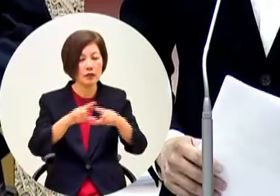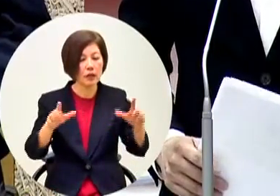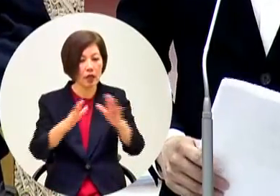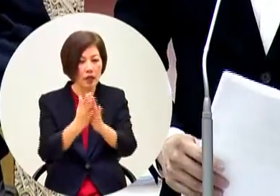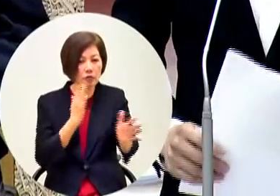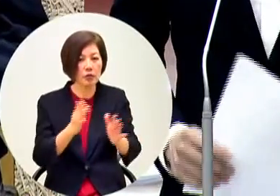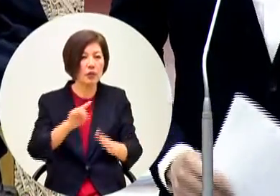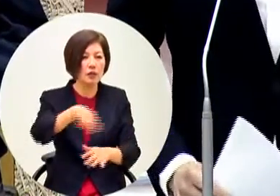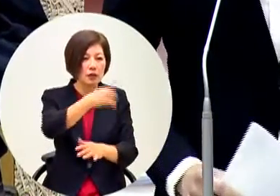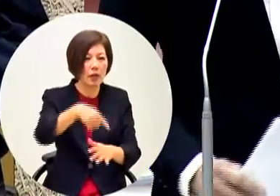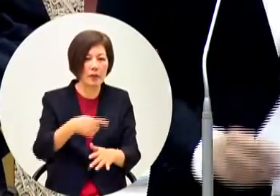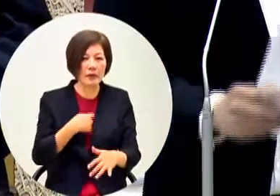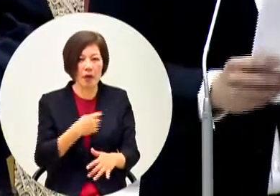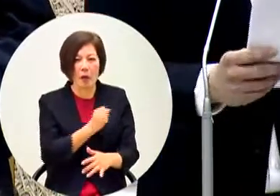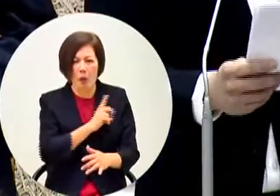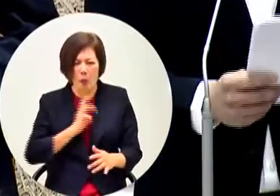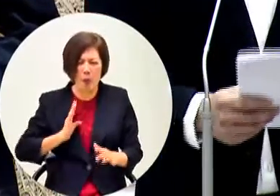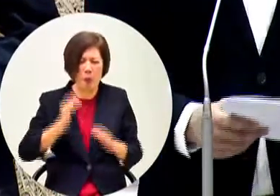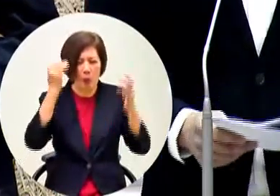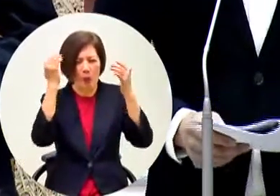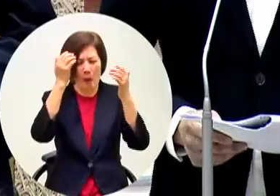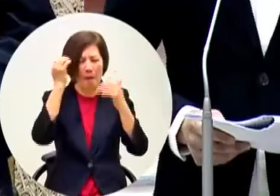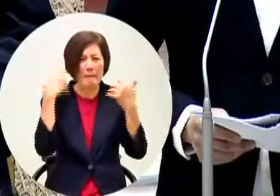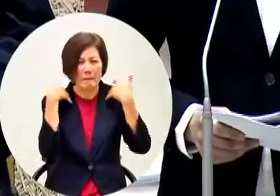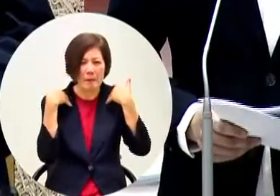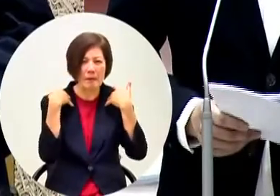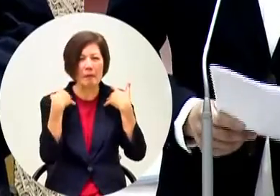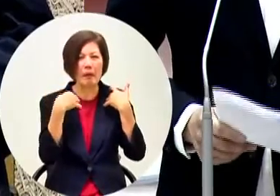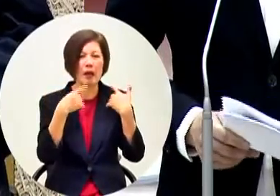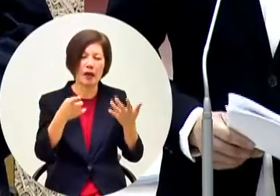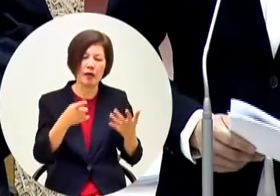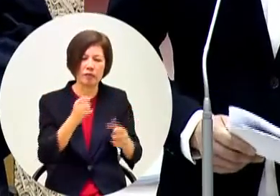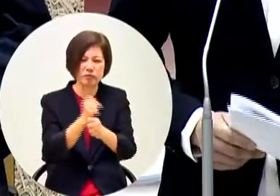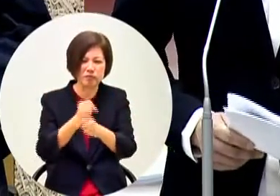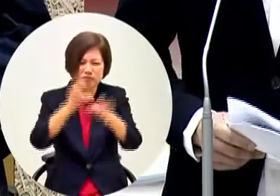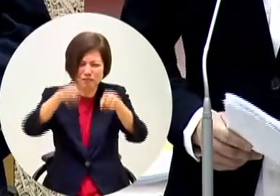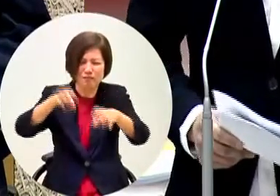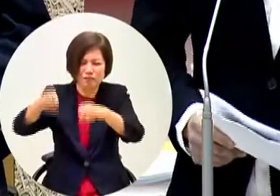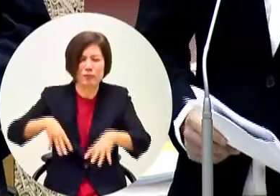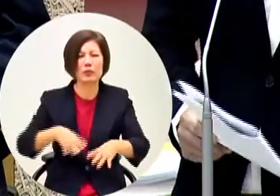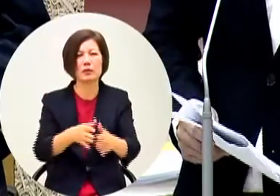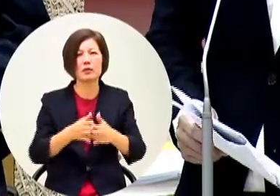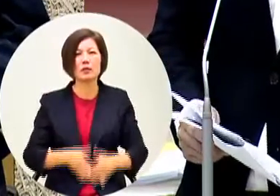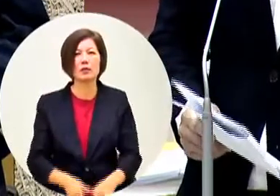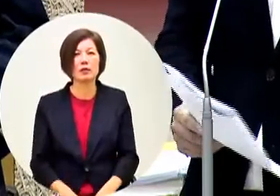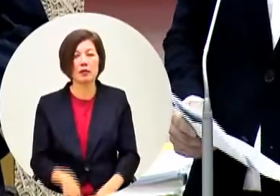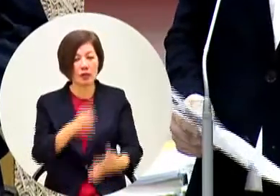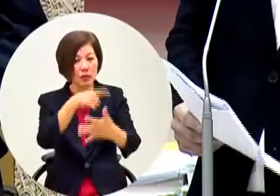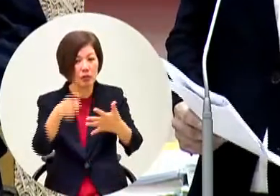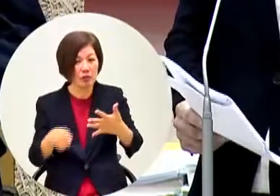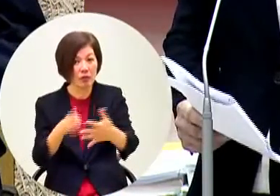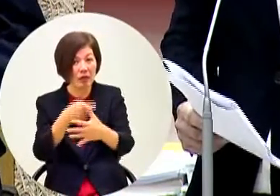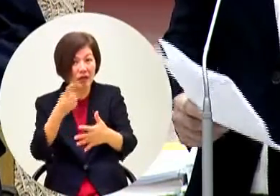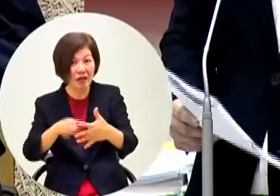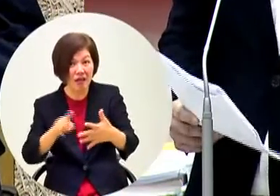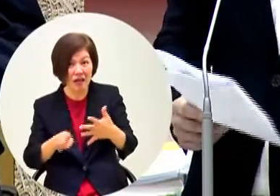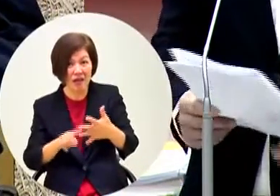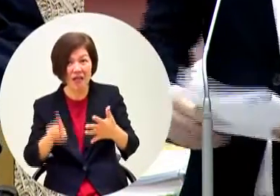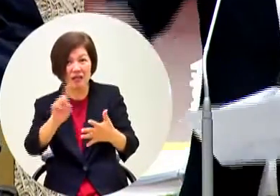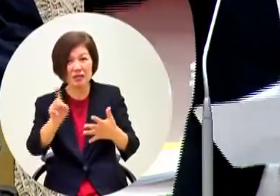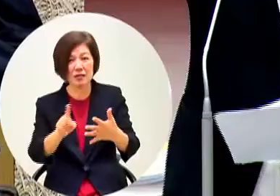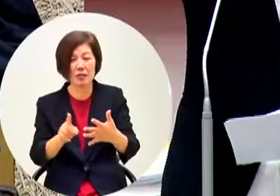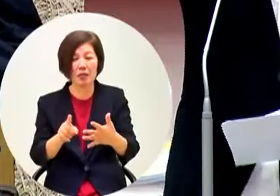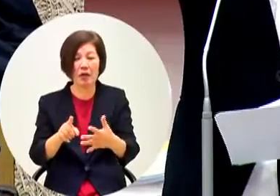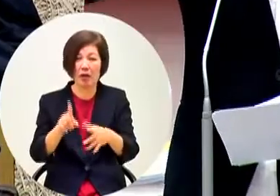命。但是呢，我们自己却无法去知道说到底优先顺序应该